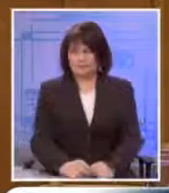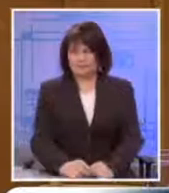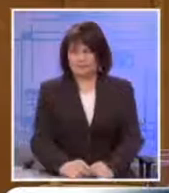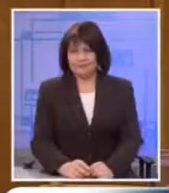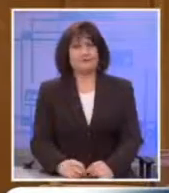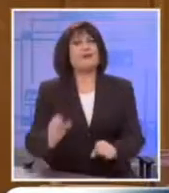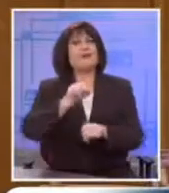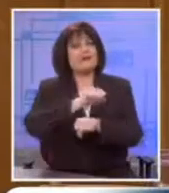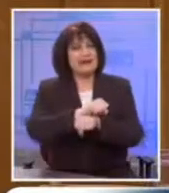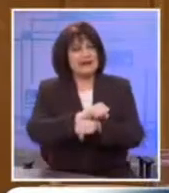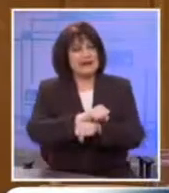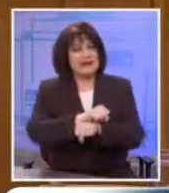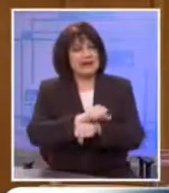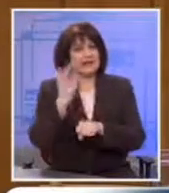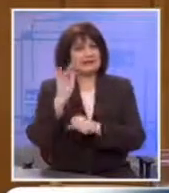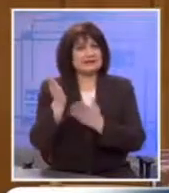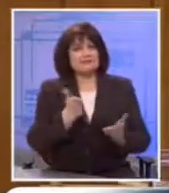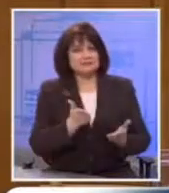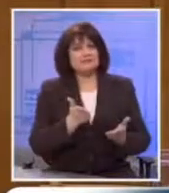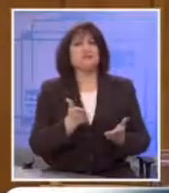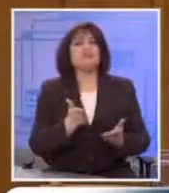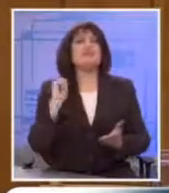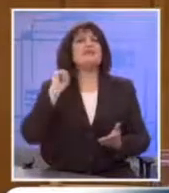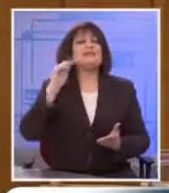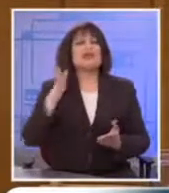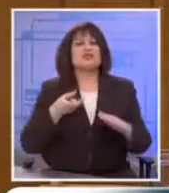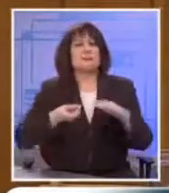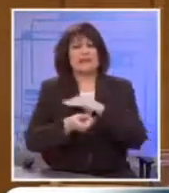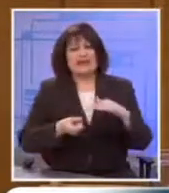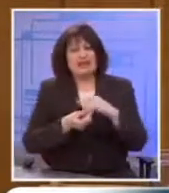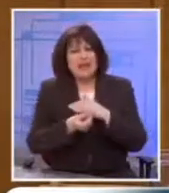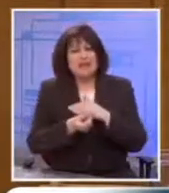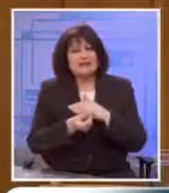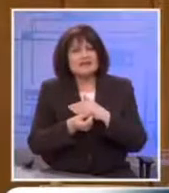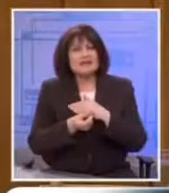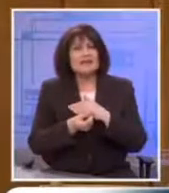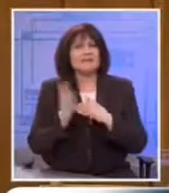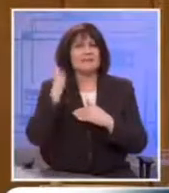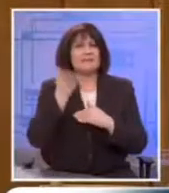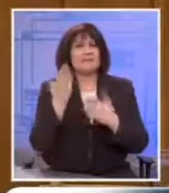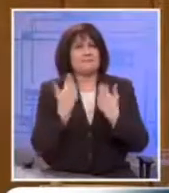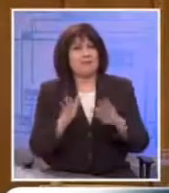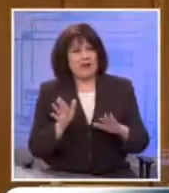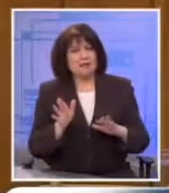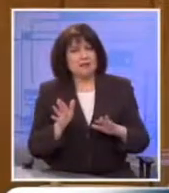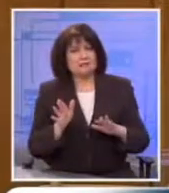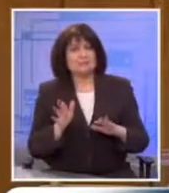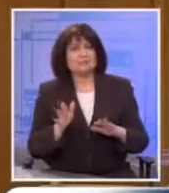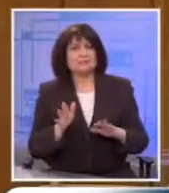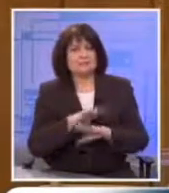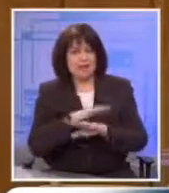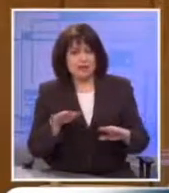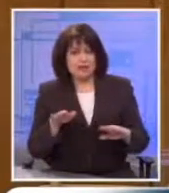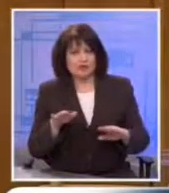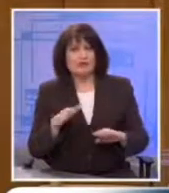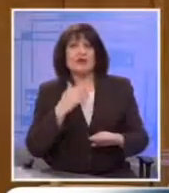Φυλακές που φιλοξενούν σε εισαγωγικά αλλοδαπούς μετανάστες που έχουν εκτίσει την ποινή τους, που έχει τελειώσει αυτό και